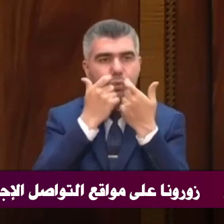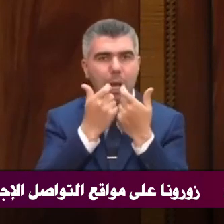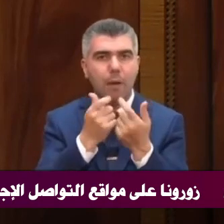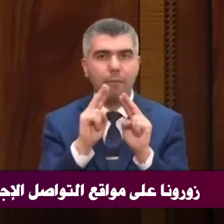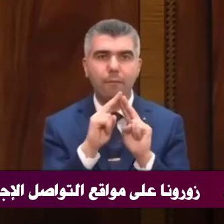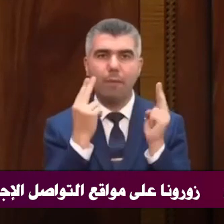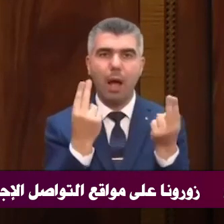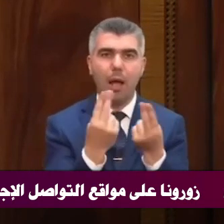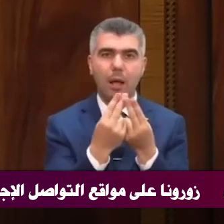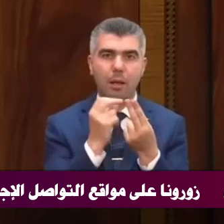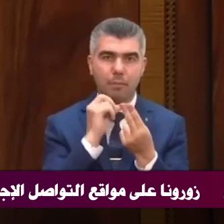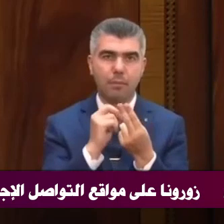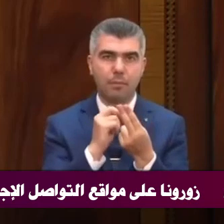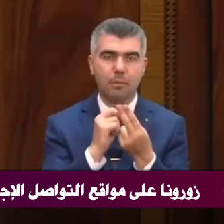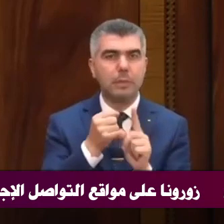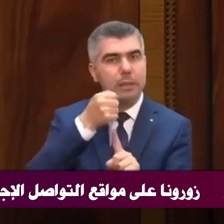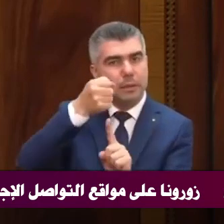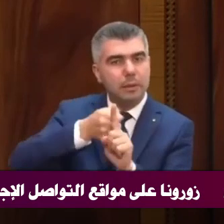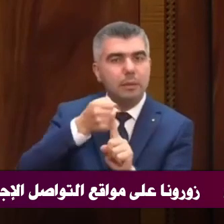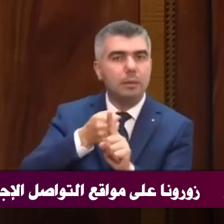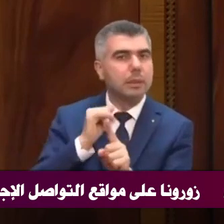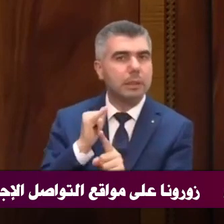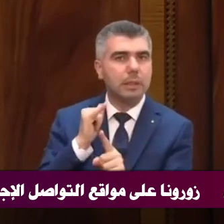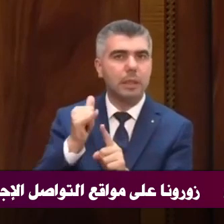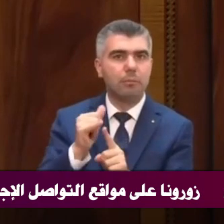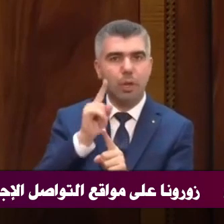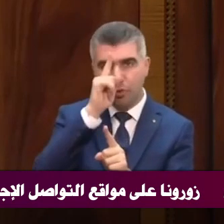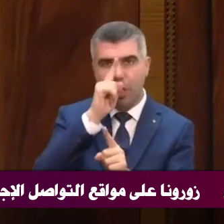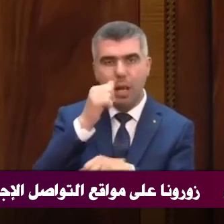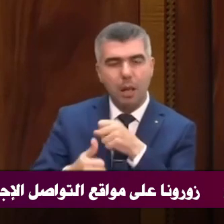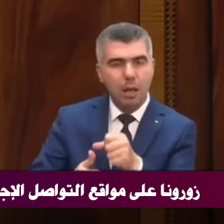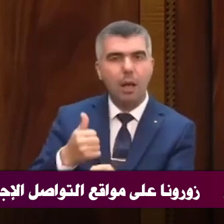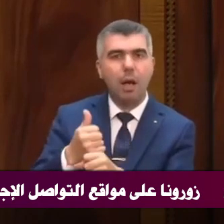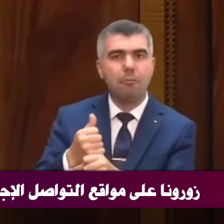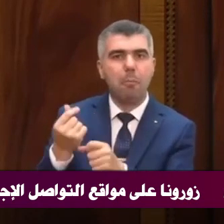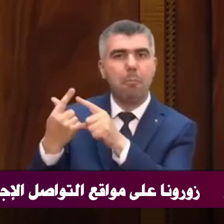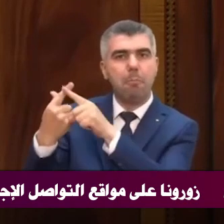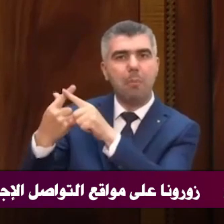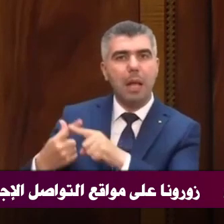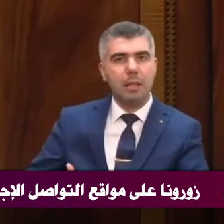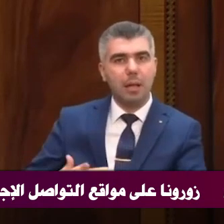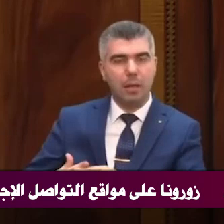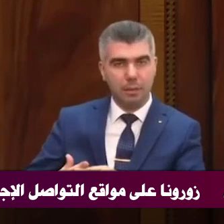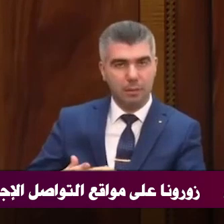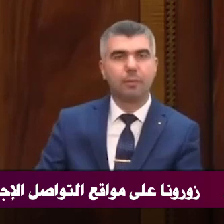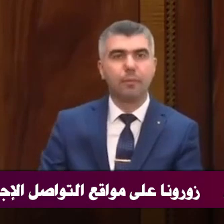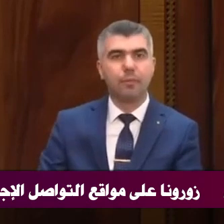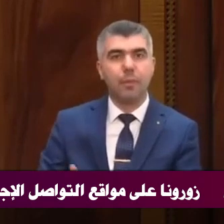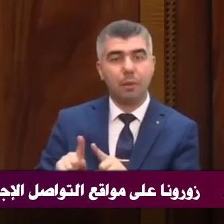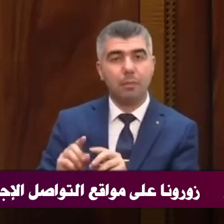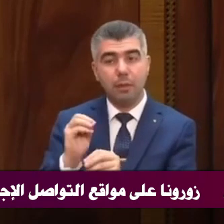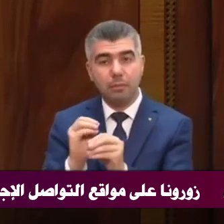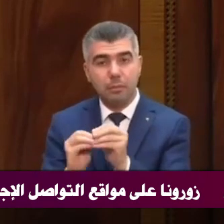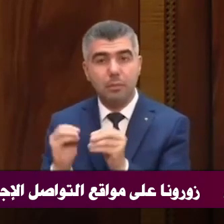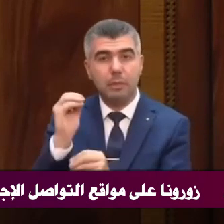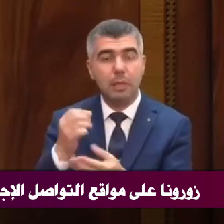وتاخذ القرارات، سنعمل على تتبعها خلال السنه الماليه المقبله. واش غادي نطلعوا الدعم